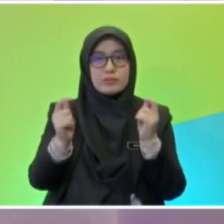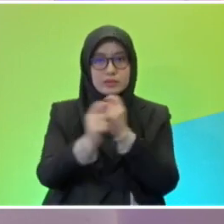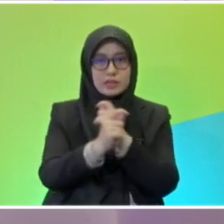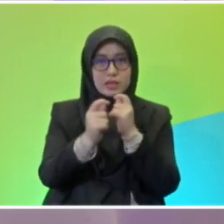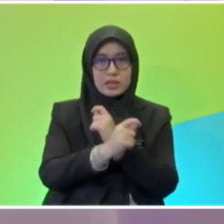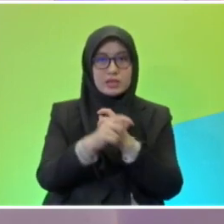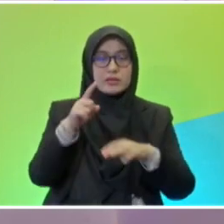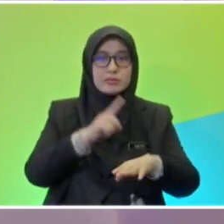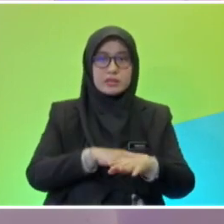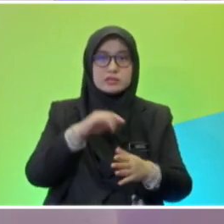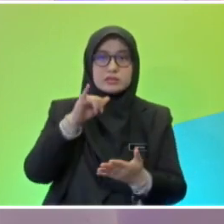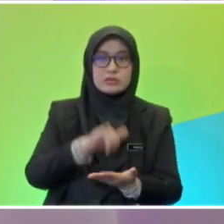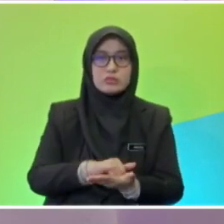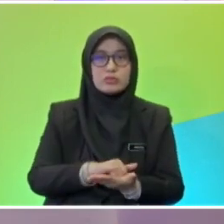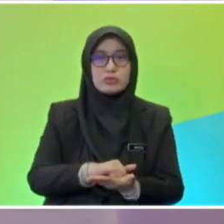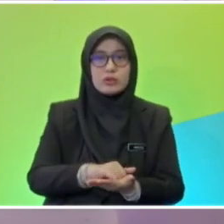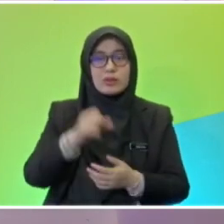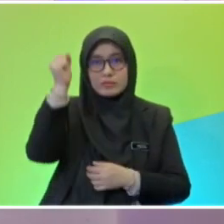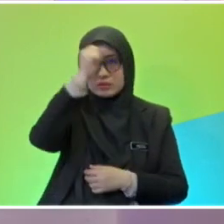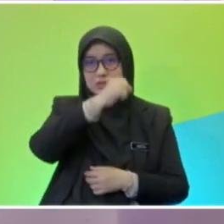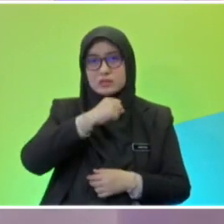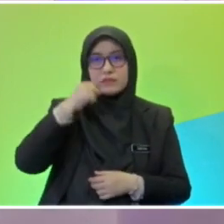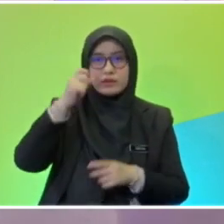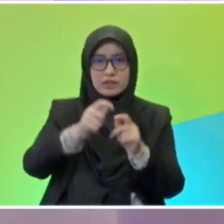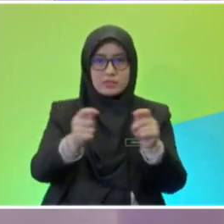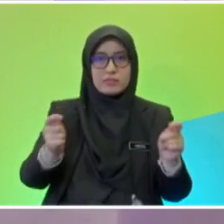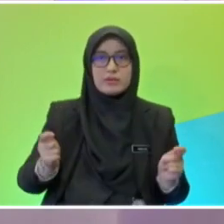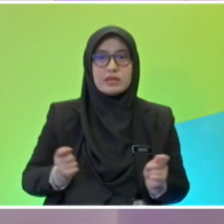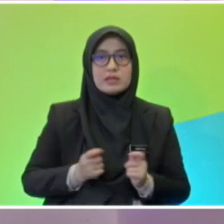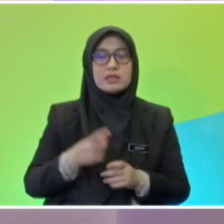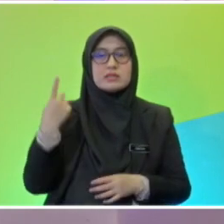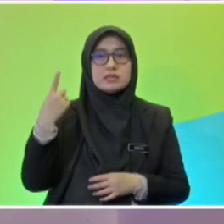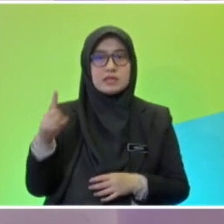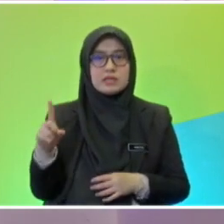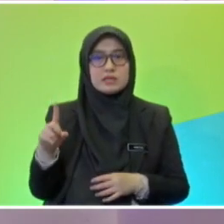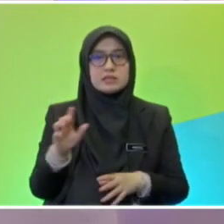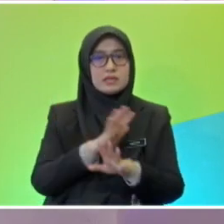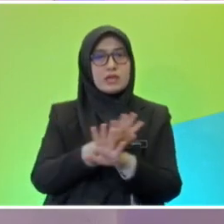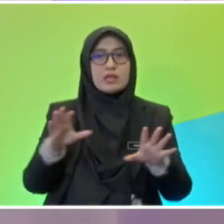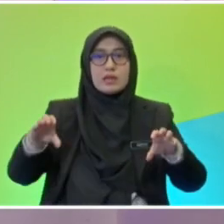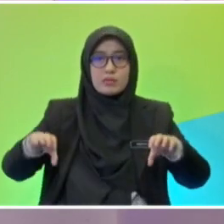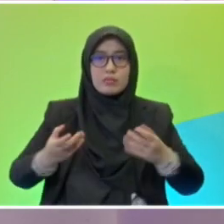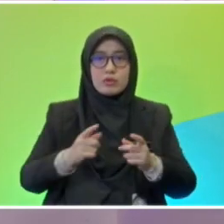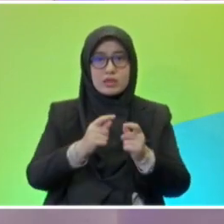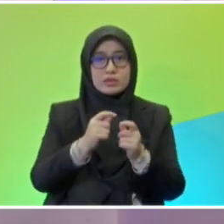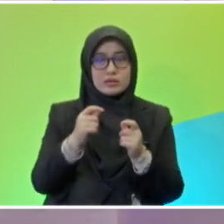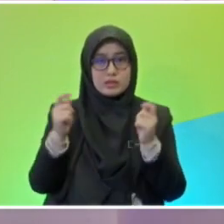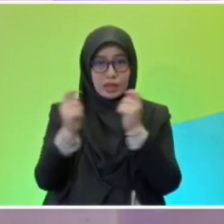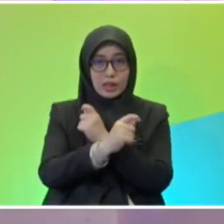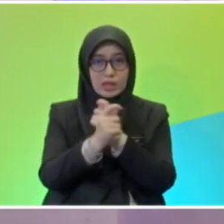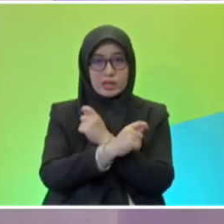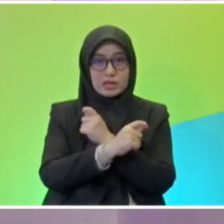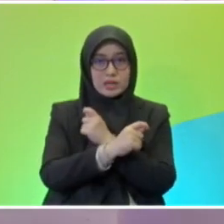ini adalah bersifat tempat lain mereka tidak membuat penentangan bersifat nasional hanya